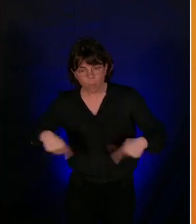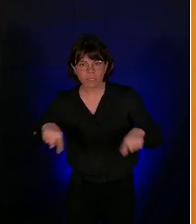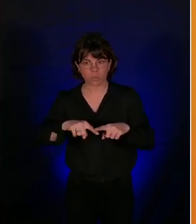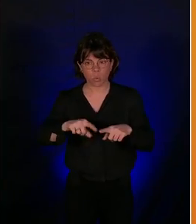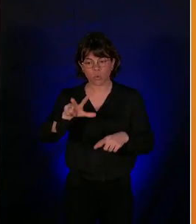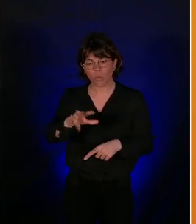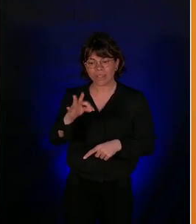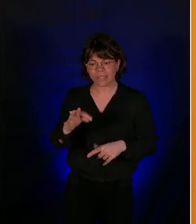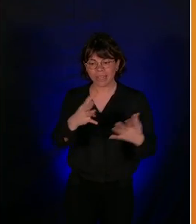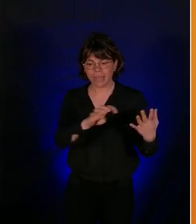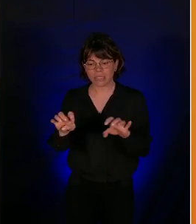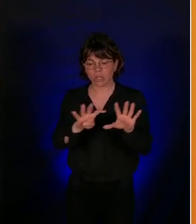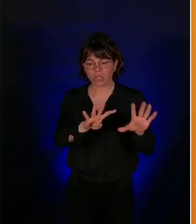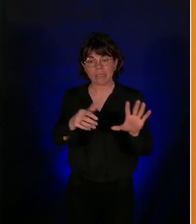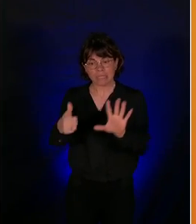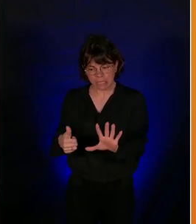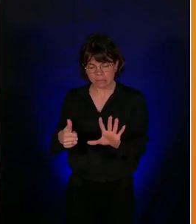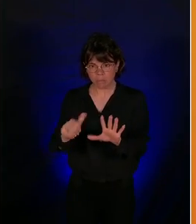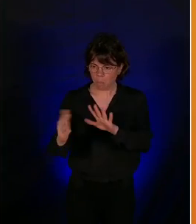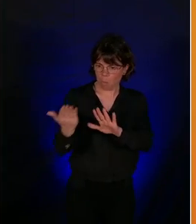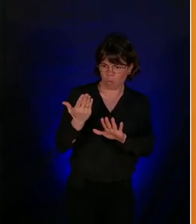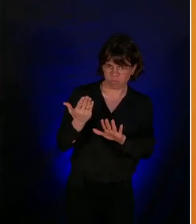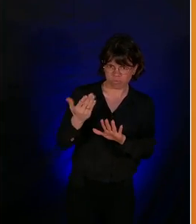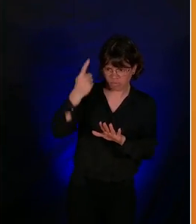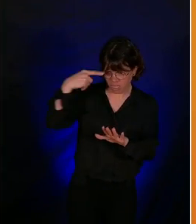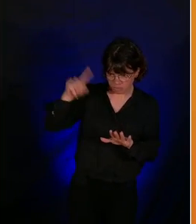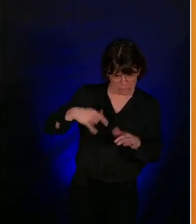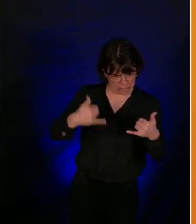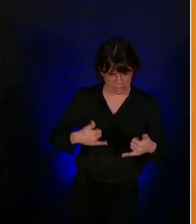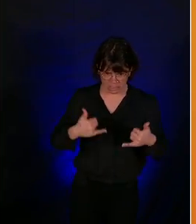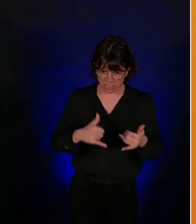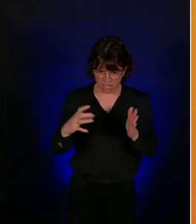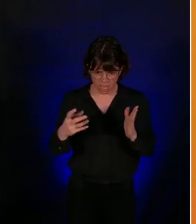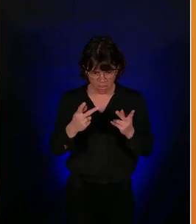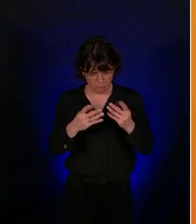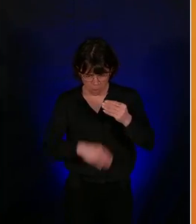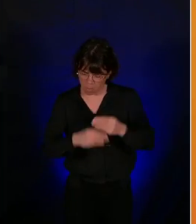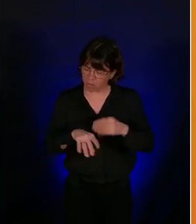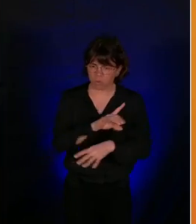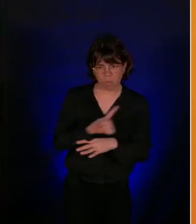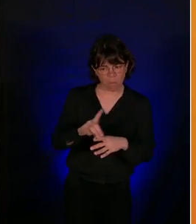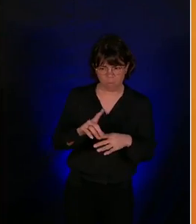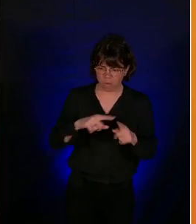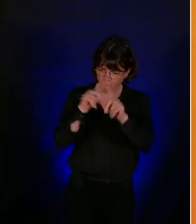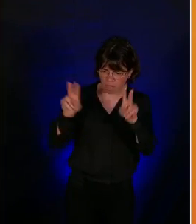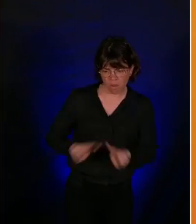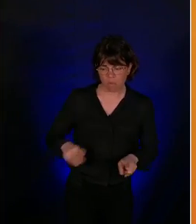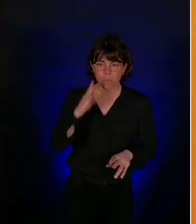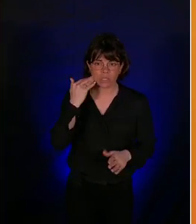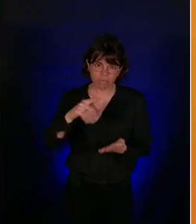3 t 496 ne reflète pas l'esprit de l'amendement proposé par le syndicat c'est pour ça que je demande la